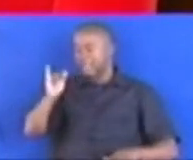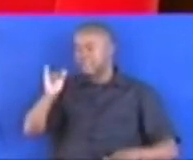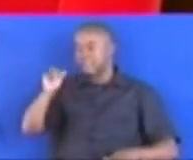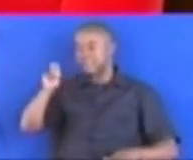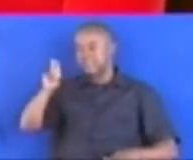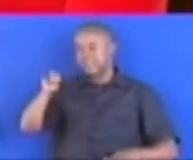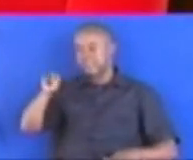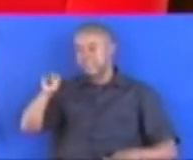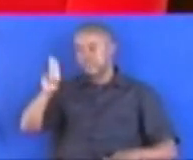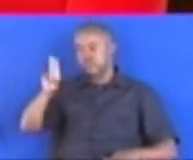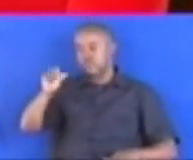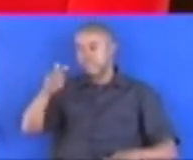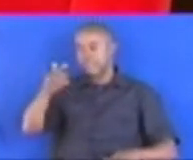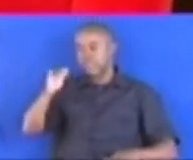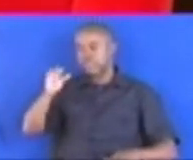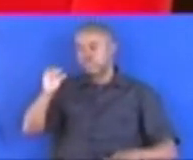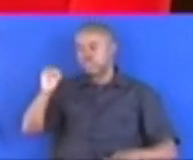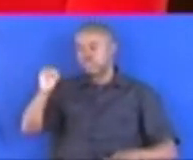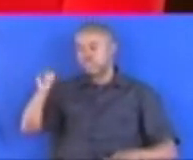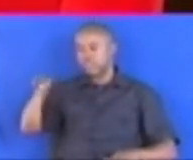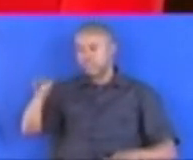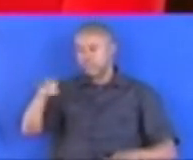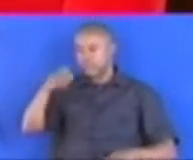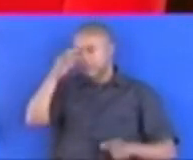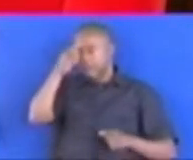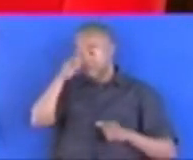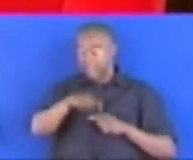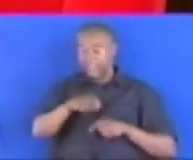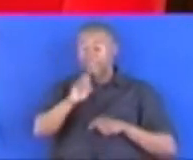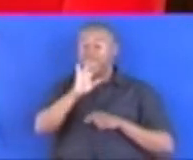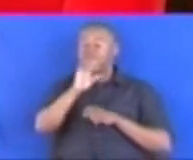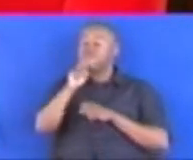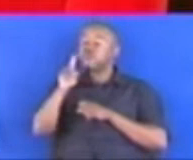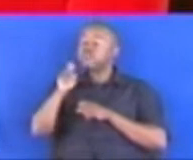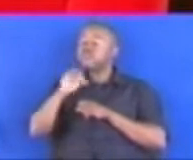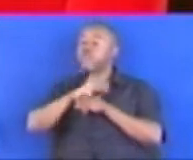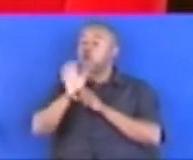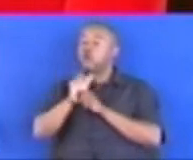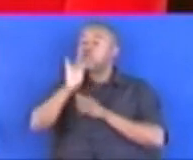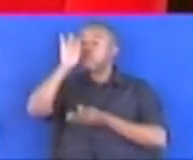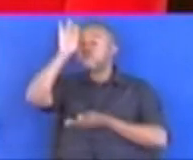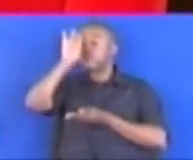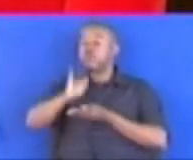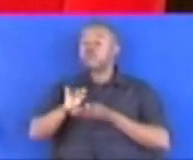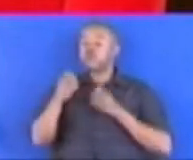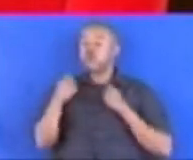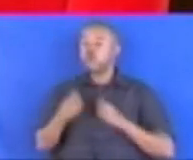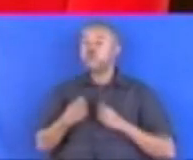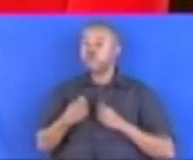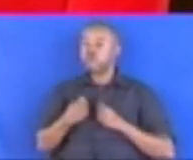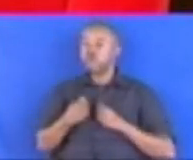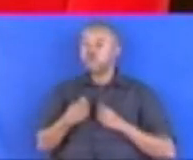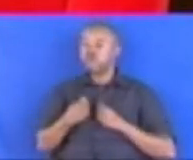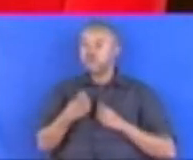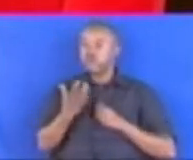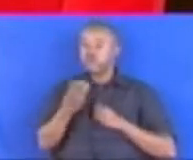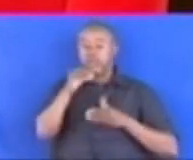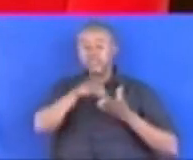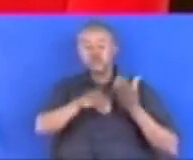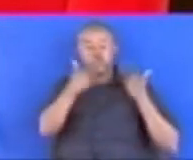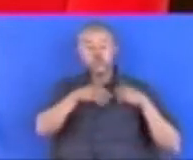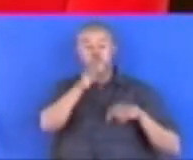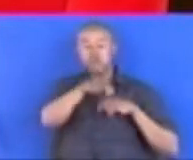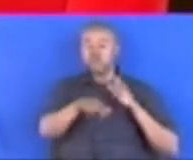ni kwamba virus wa corona wanapunguzwa nguvu, wanaondolewa properties, alafu wanaingizwa ndani ya mwili wa